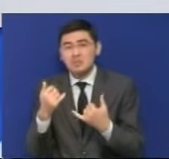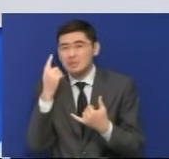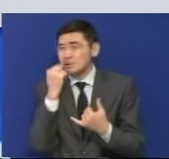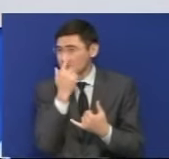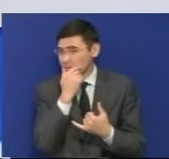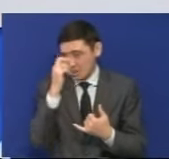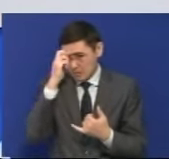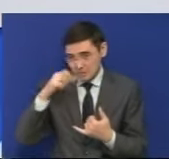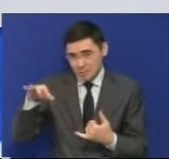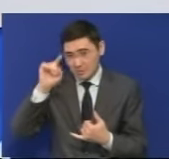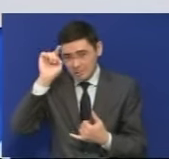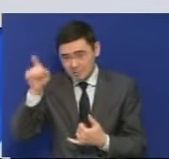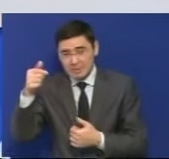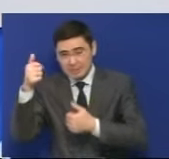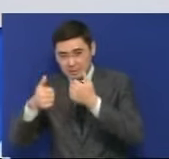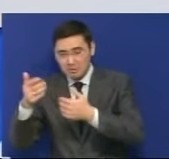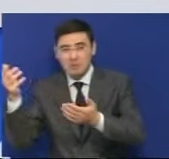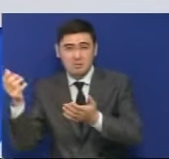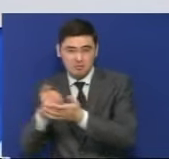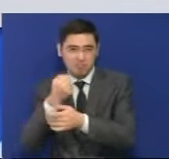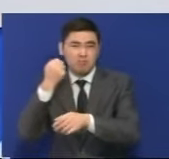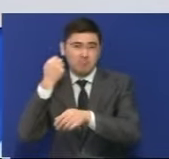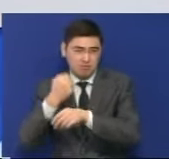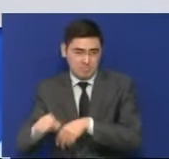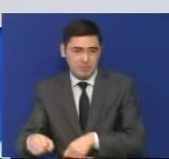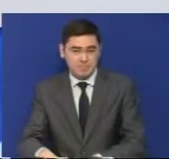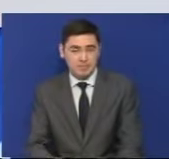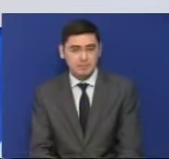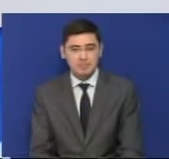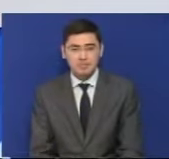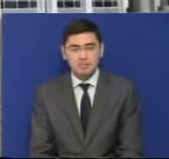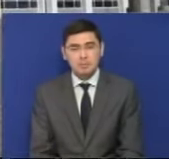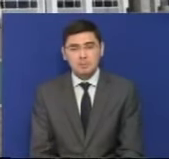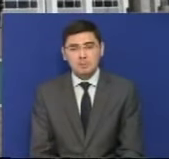личный чемпионат по шахматам среди людей с ограниченными возможностями.